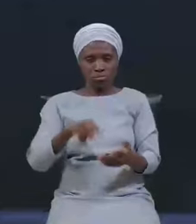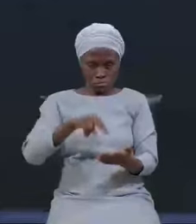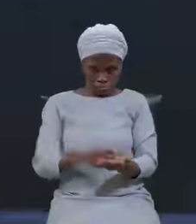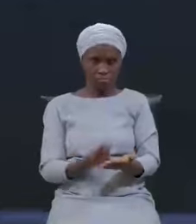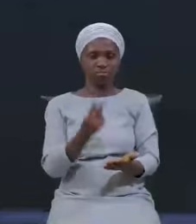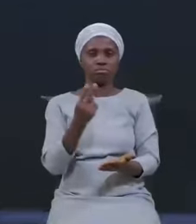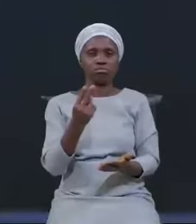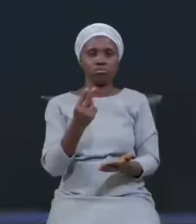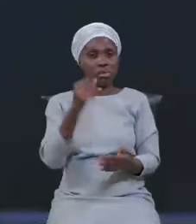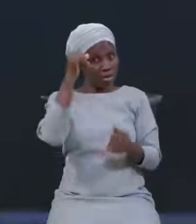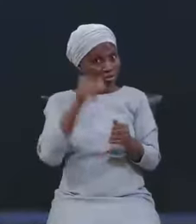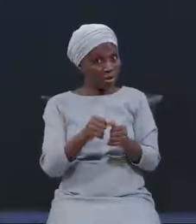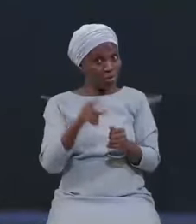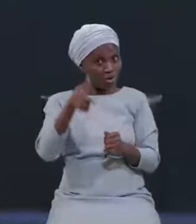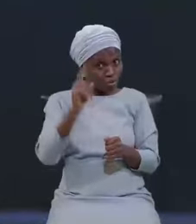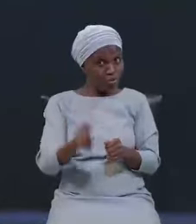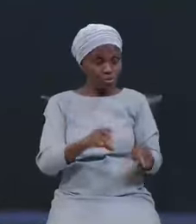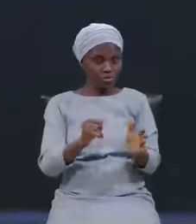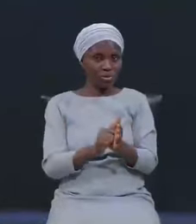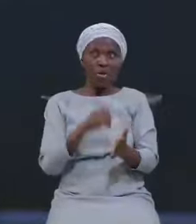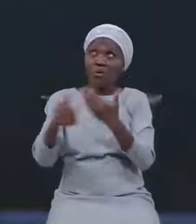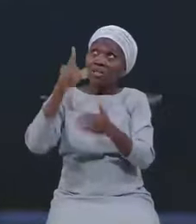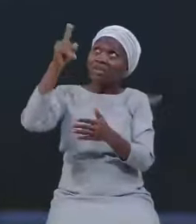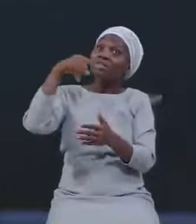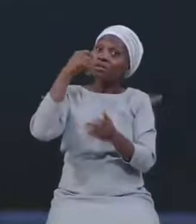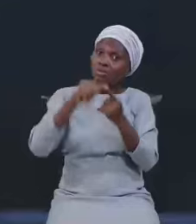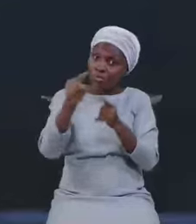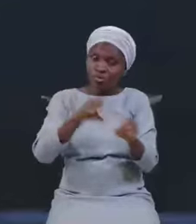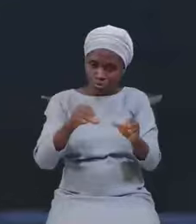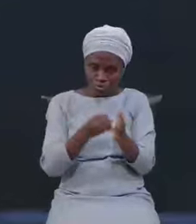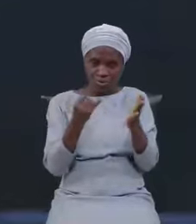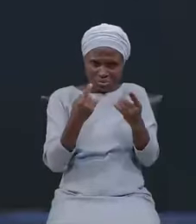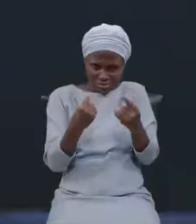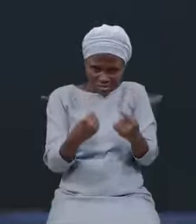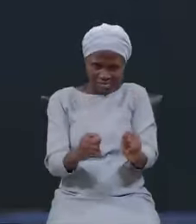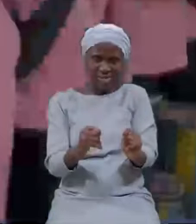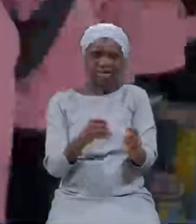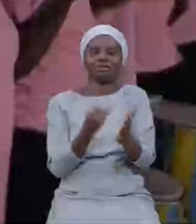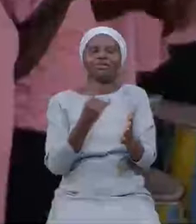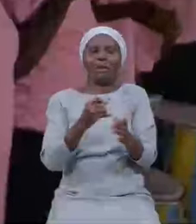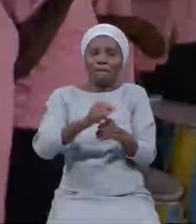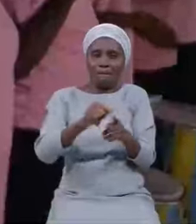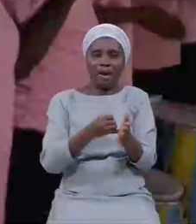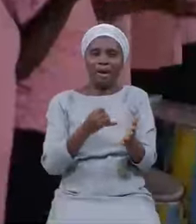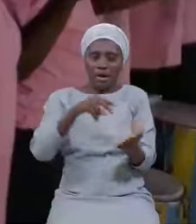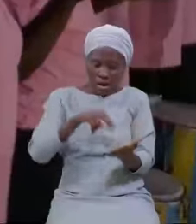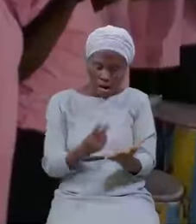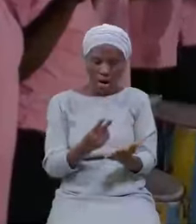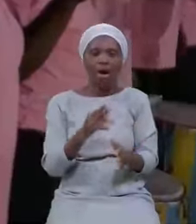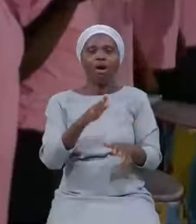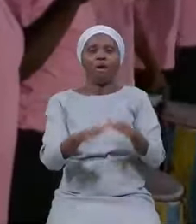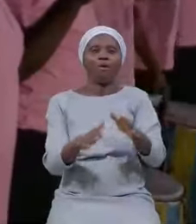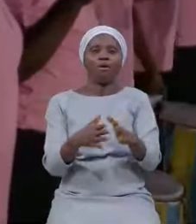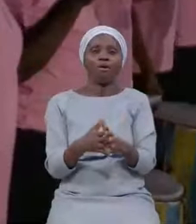faire. Tout ce qui te dira de faire, le lève-toi et tu vas marcher. Tu as amené quelqu'un ici, sourd et